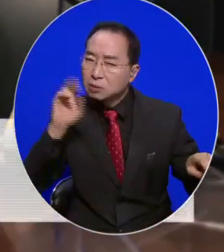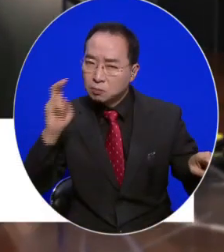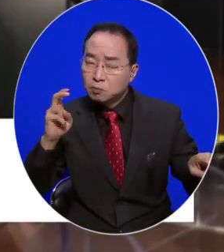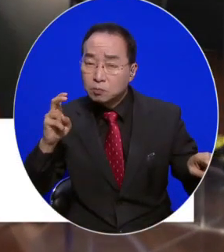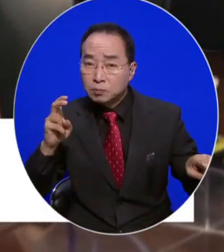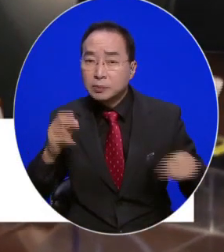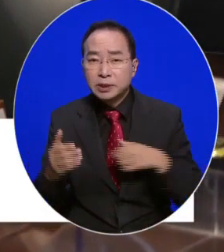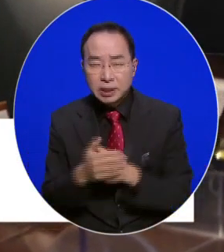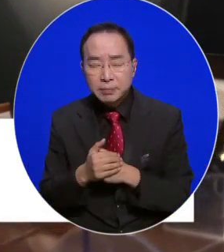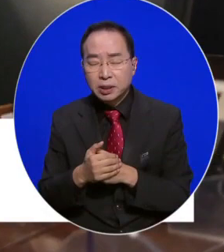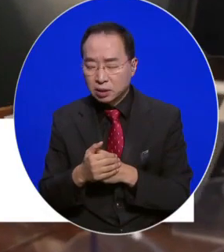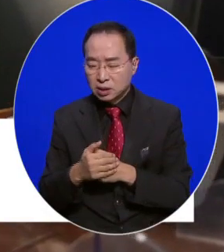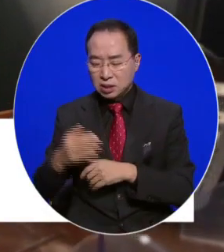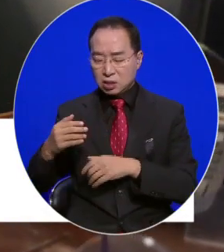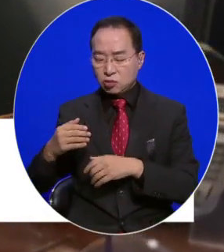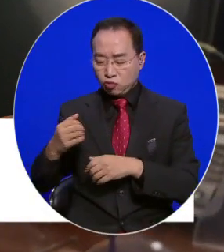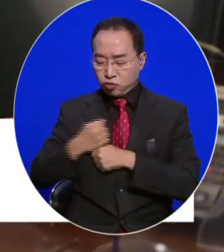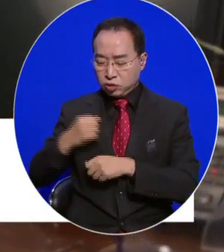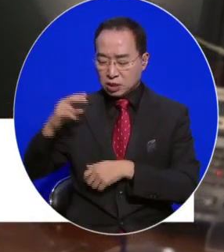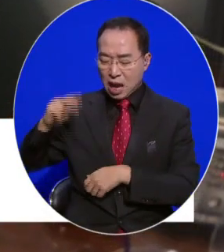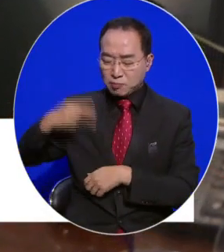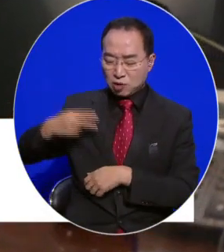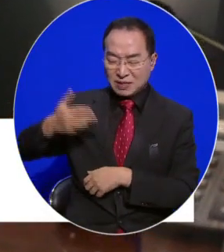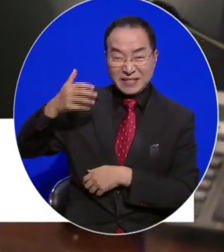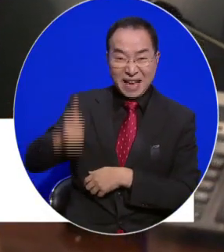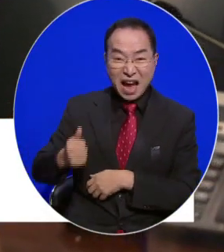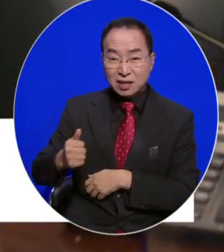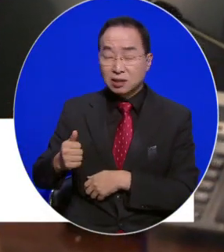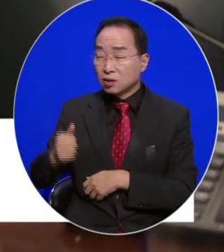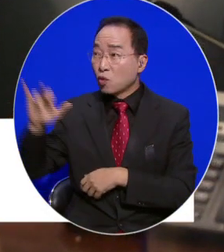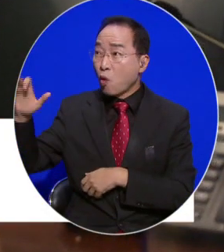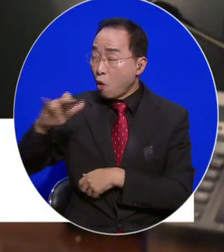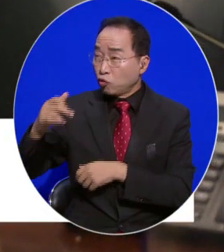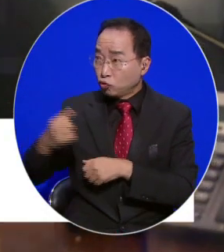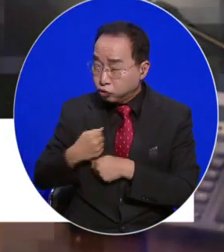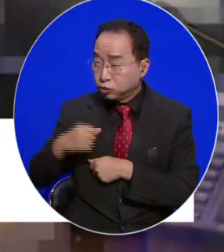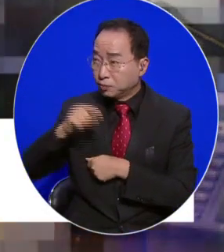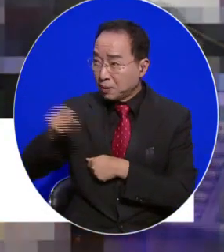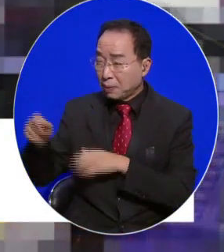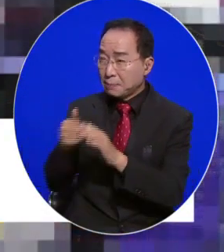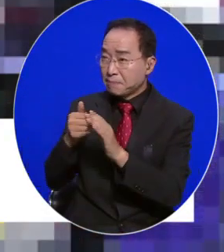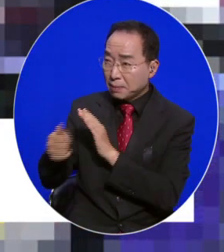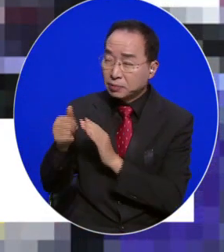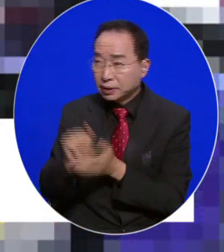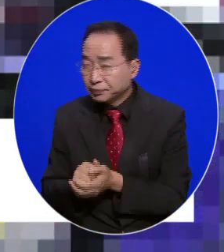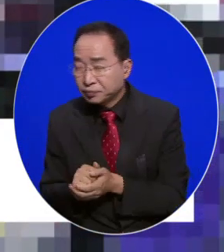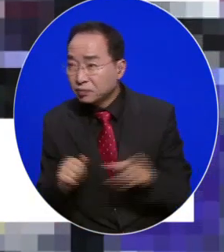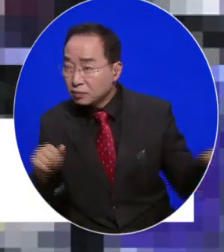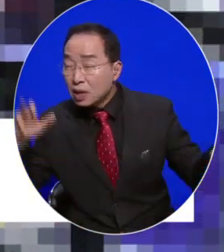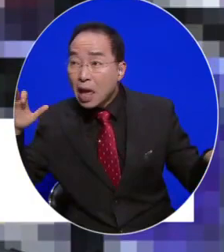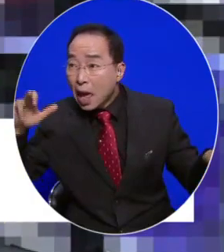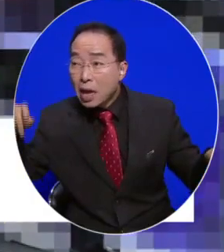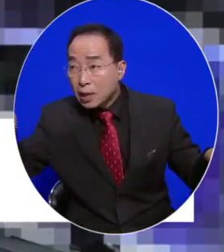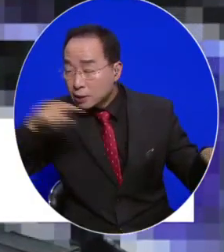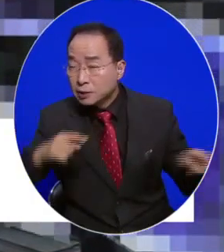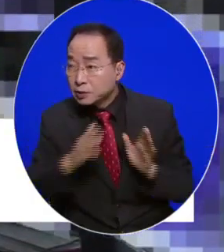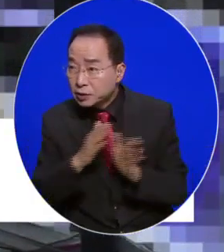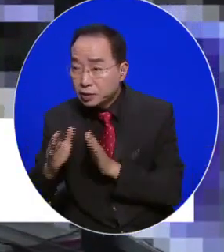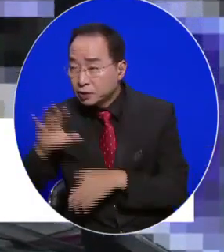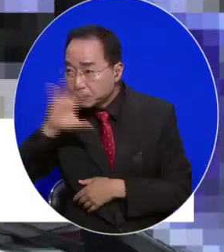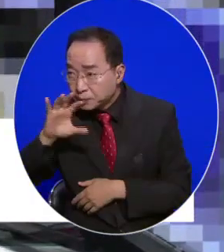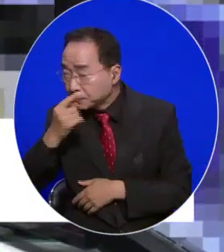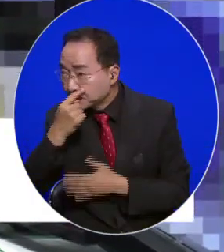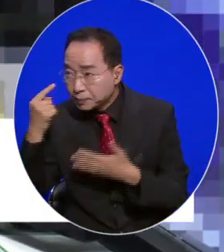가운데 김승겸 합참의장은 공군 작전사령부와 미사일 방어사령부를 방문해 영공 방위 태세를 점검하고